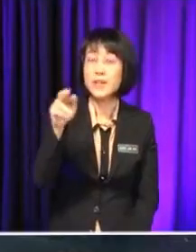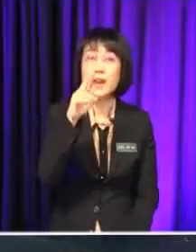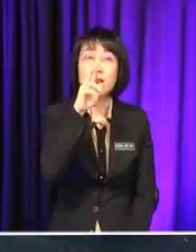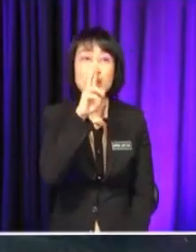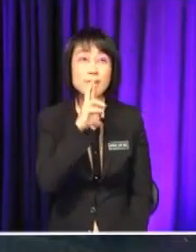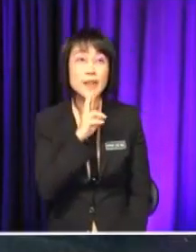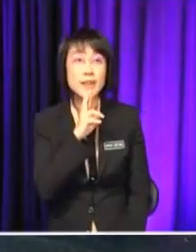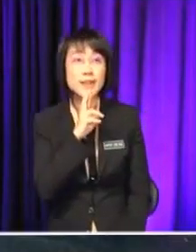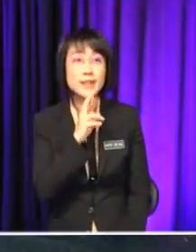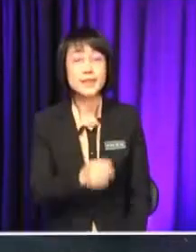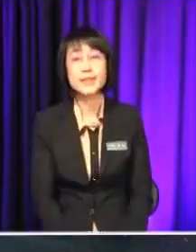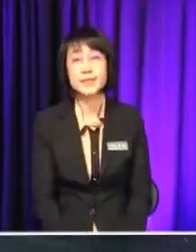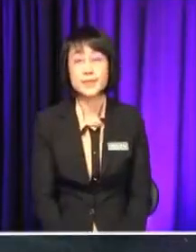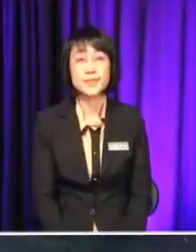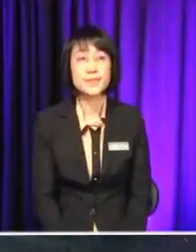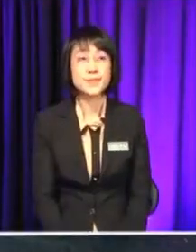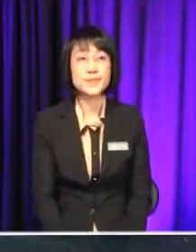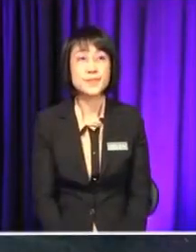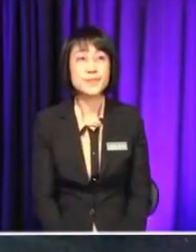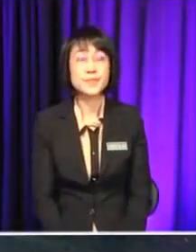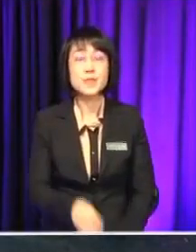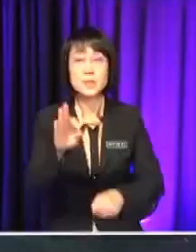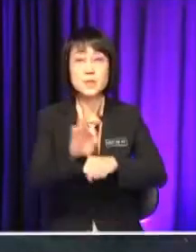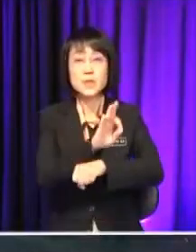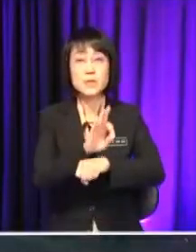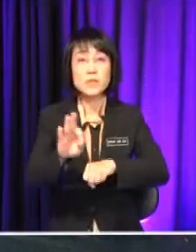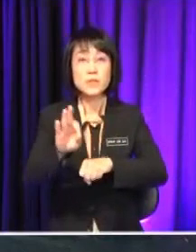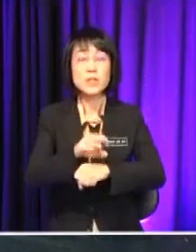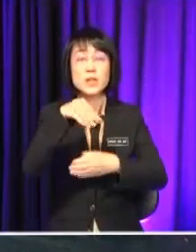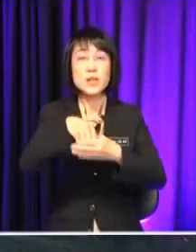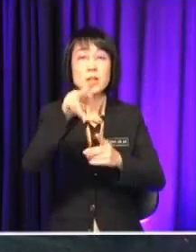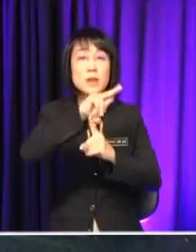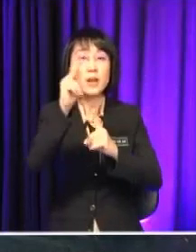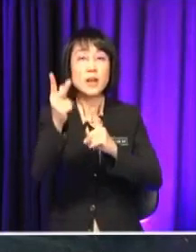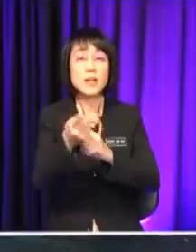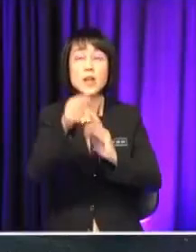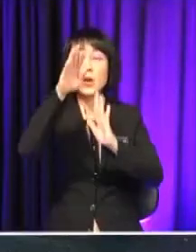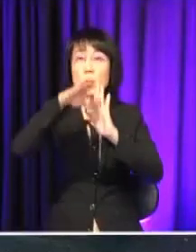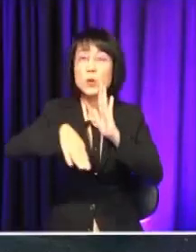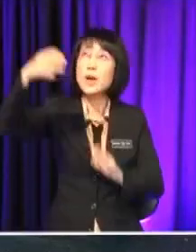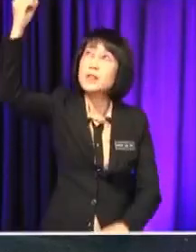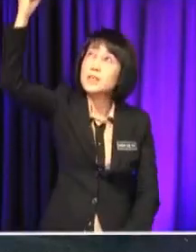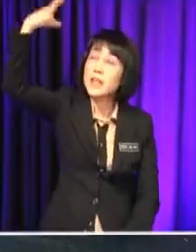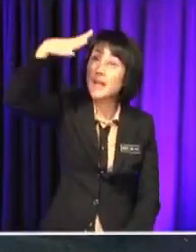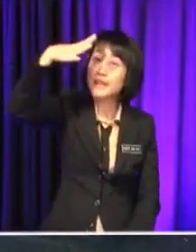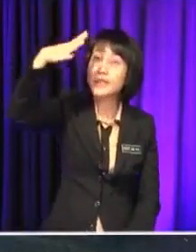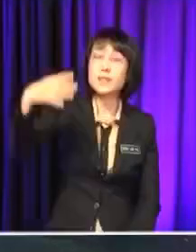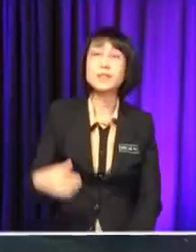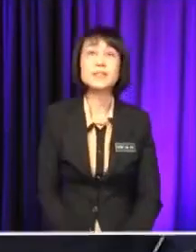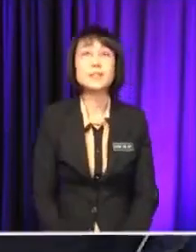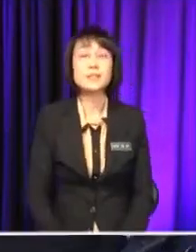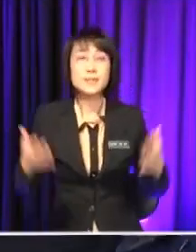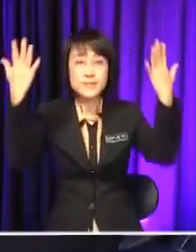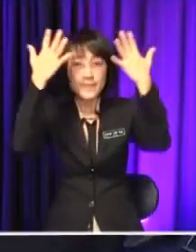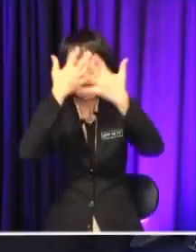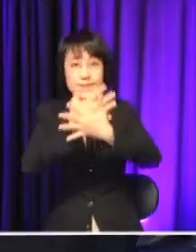juga di klasifikasi sebagai infrary Oke Mbak ini berfungsi dalam keadaan yang kurang cahaya ee kurang cahaya ini bermaksud mungkin merekam di